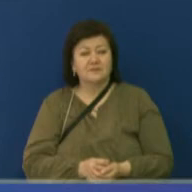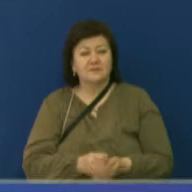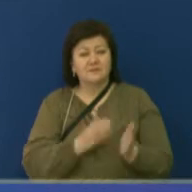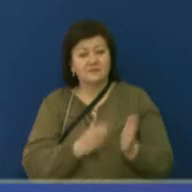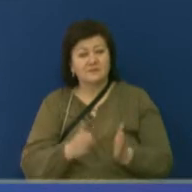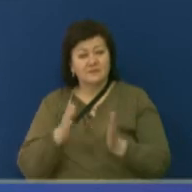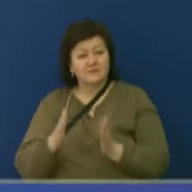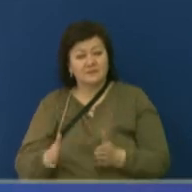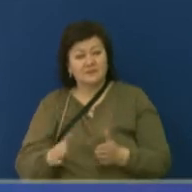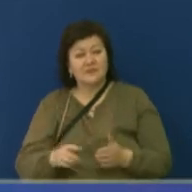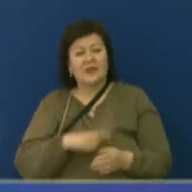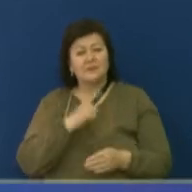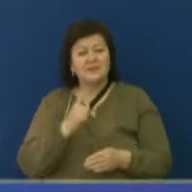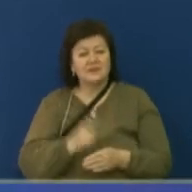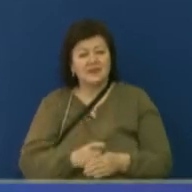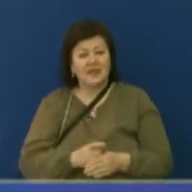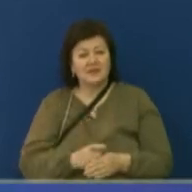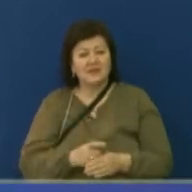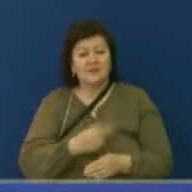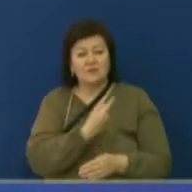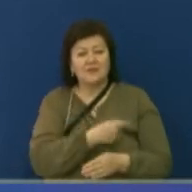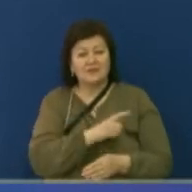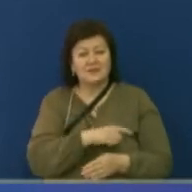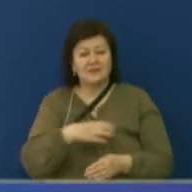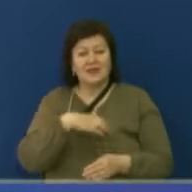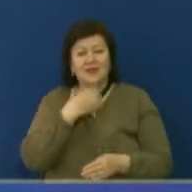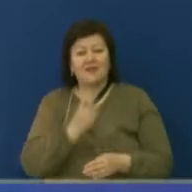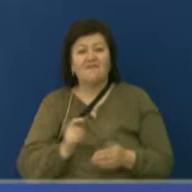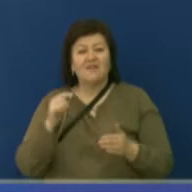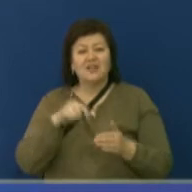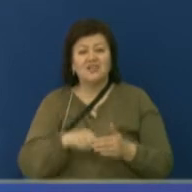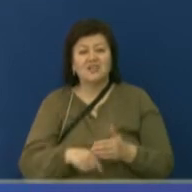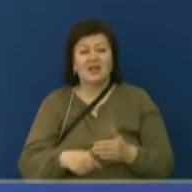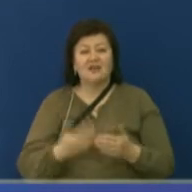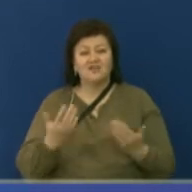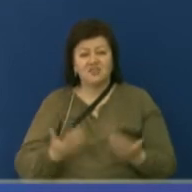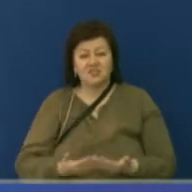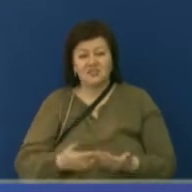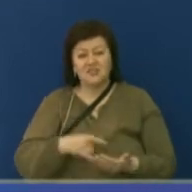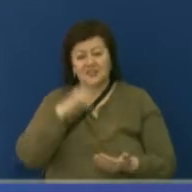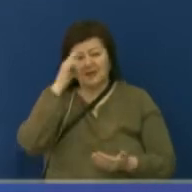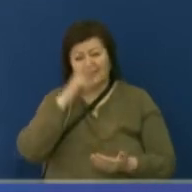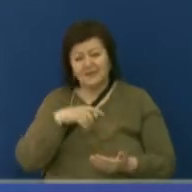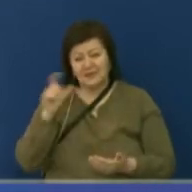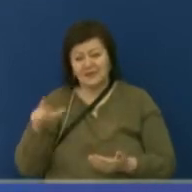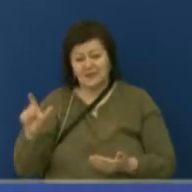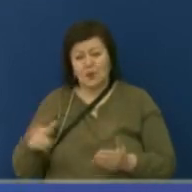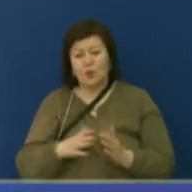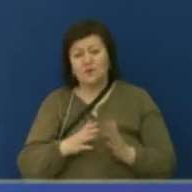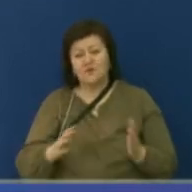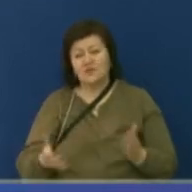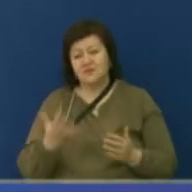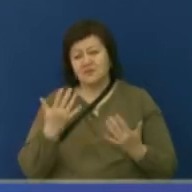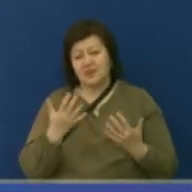Система обязательного социального медицинского страхования вошла в ежедневную жизнь казахстанцев. Благодаря этой системе увеличивается количество